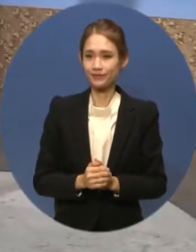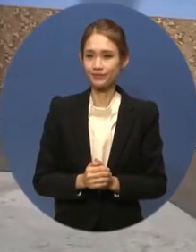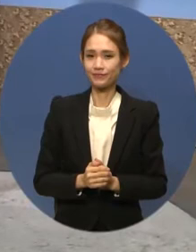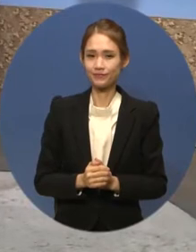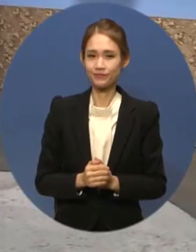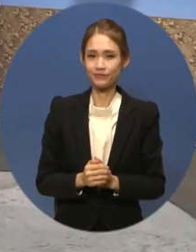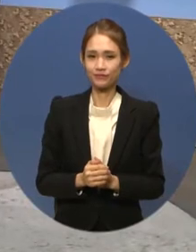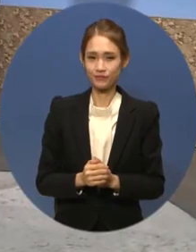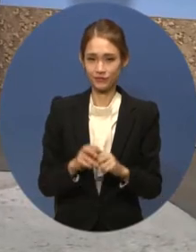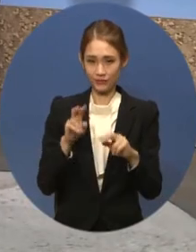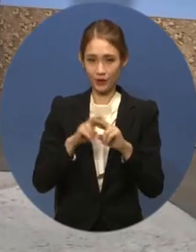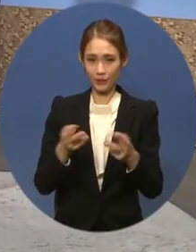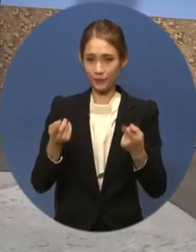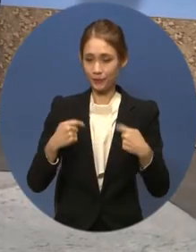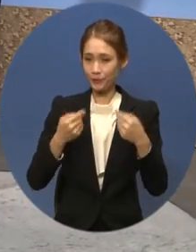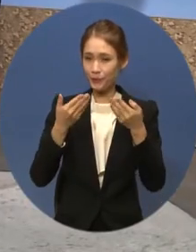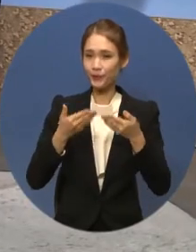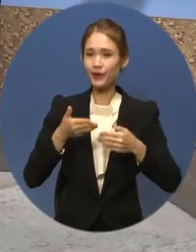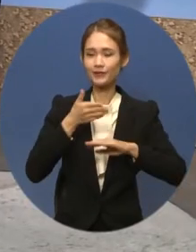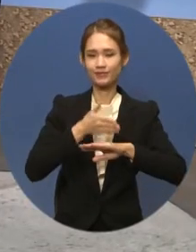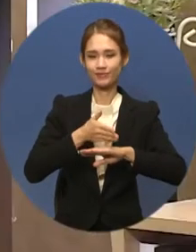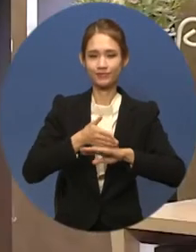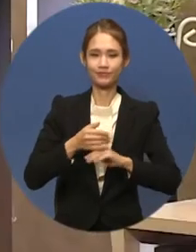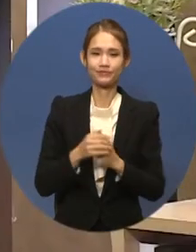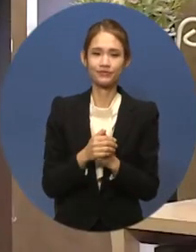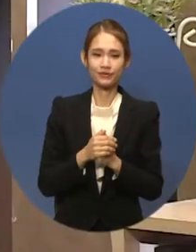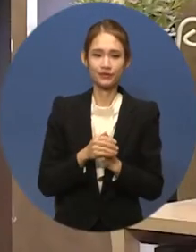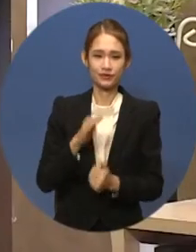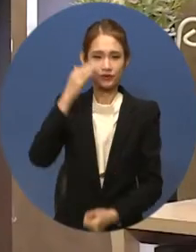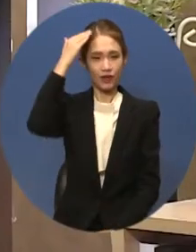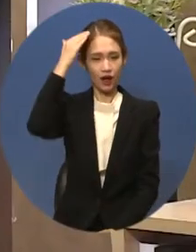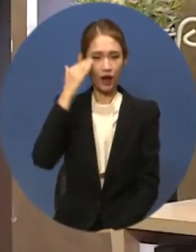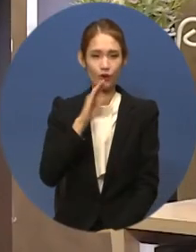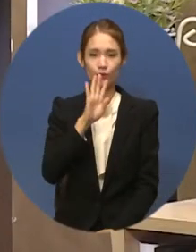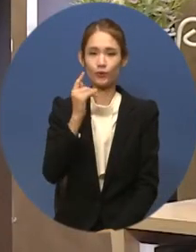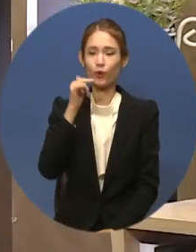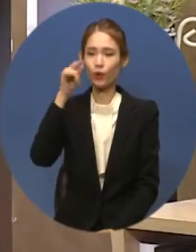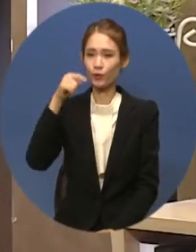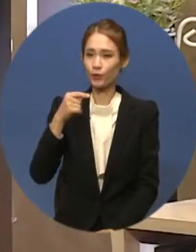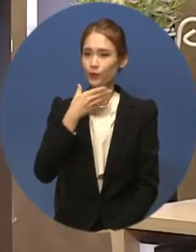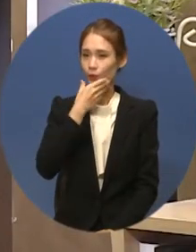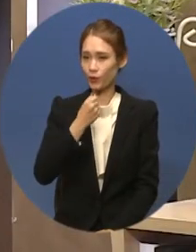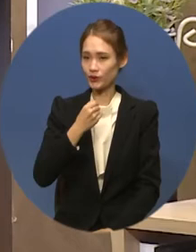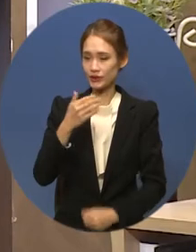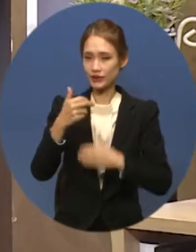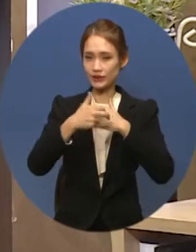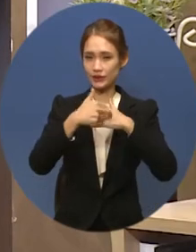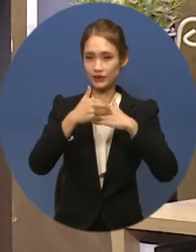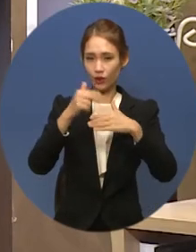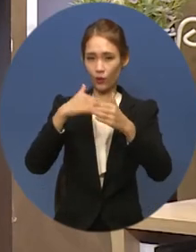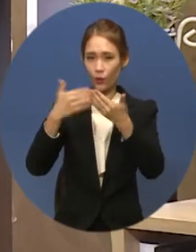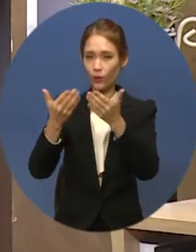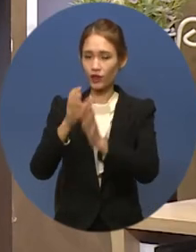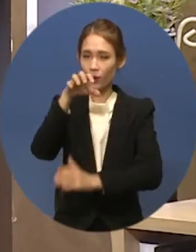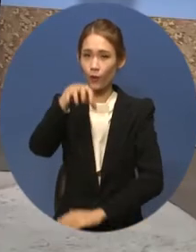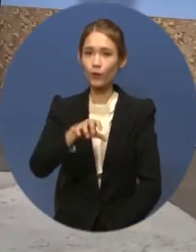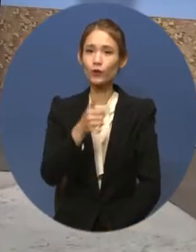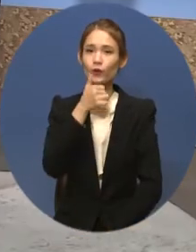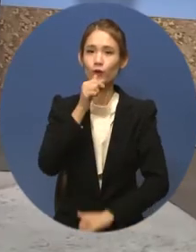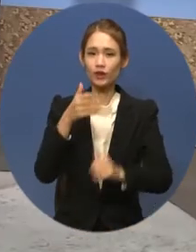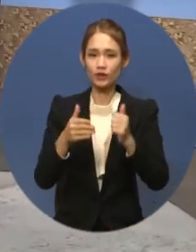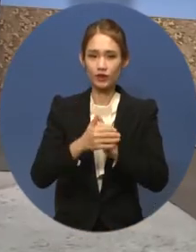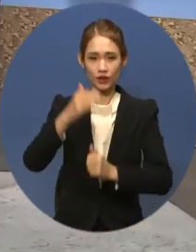네 이렇게 더 자리해 주셔서 대단히 감사 한데요 그럼 이 한국보훈복지의료공단 2 어떤 곳인가요